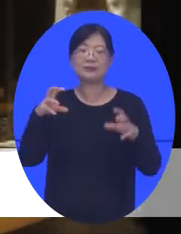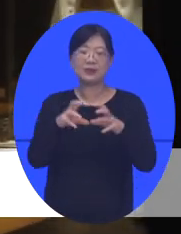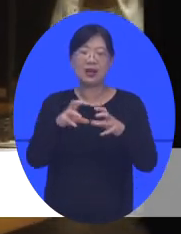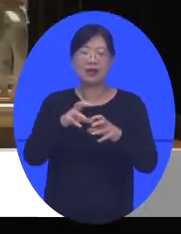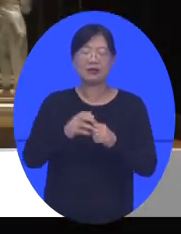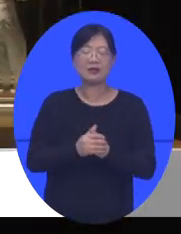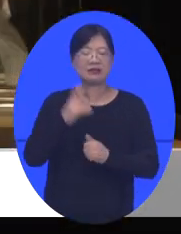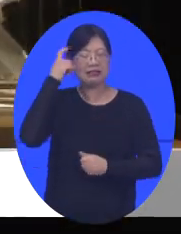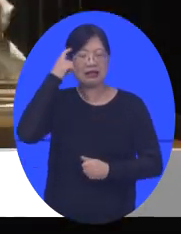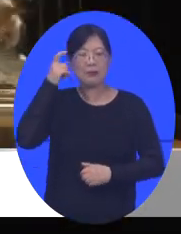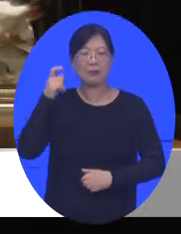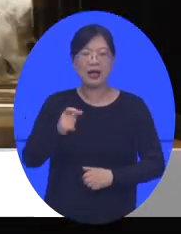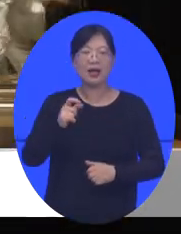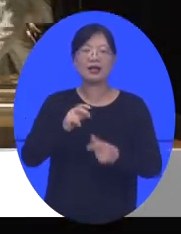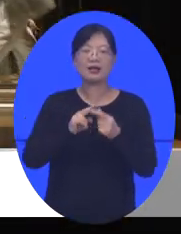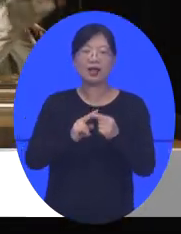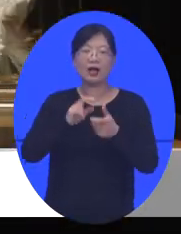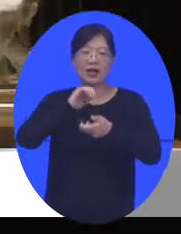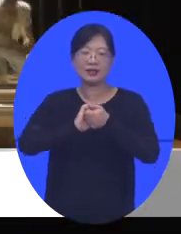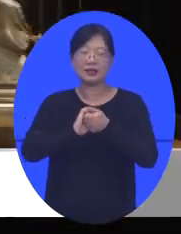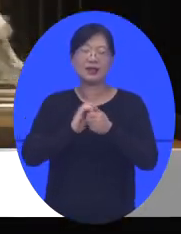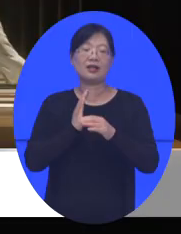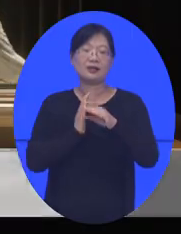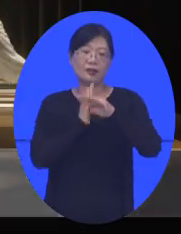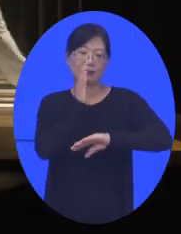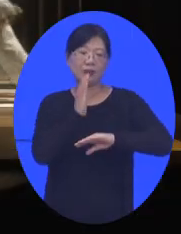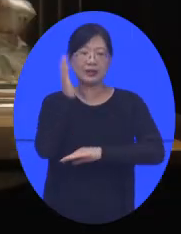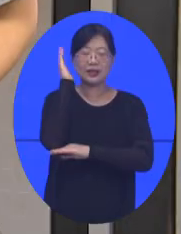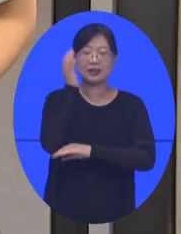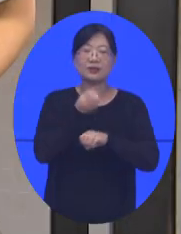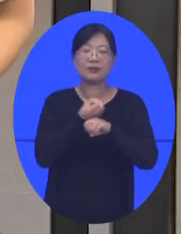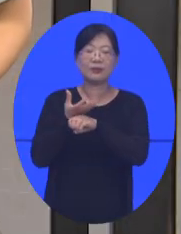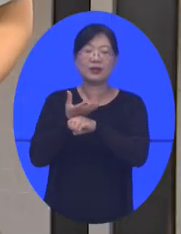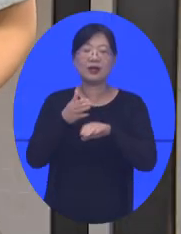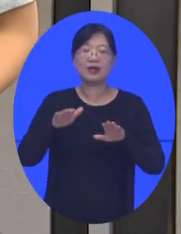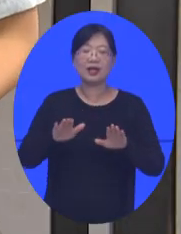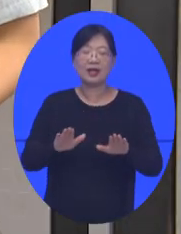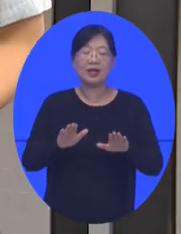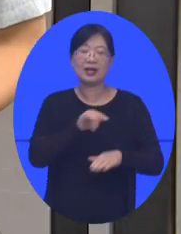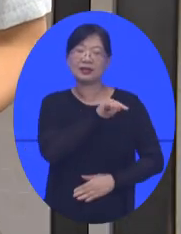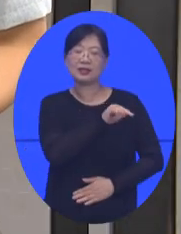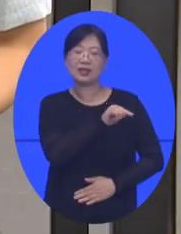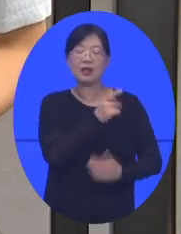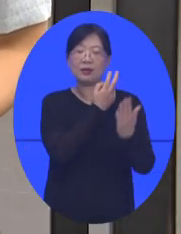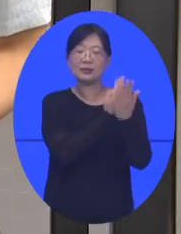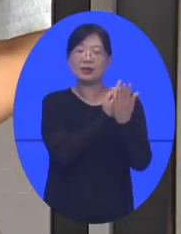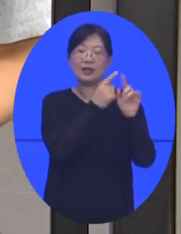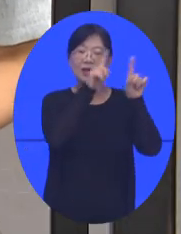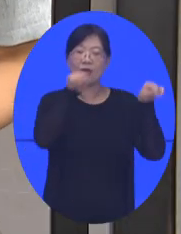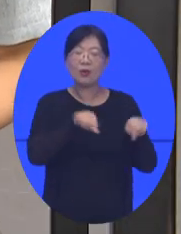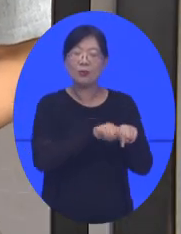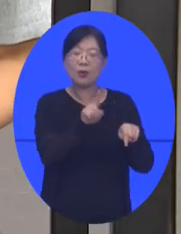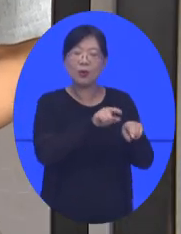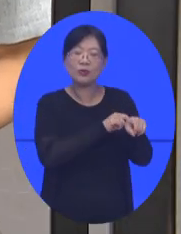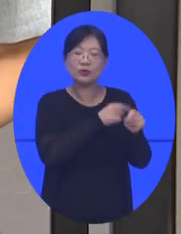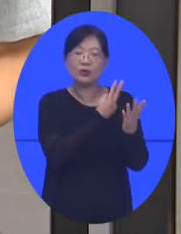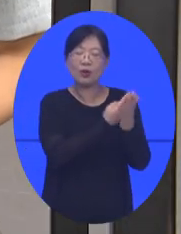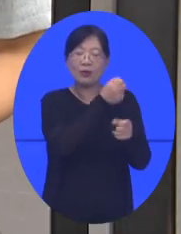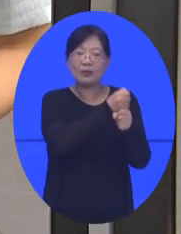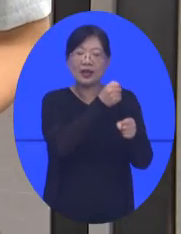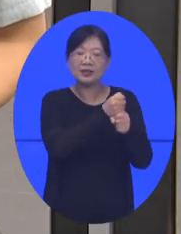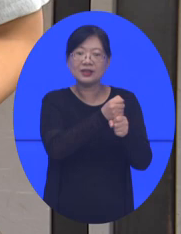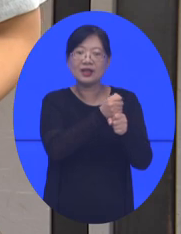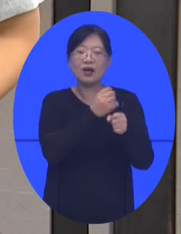고정관념과 한계, 그 너머의 이야기를 관객에게 전합니다. 오브제로 사용된 인피니티 미러입니다. 한쪽 면에 특수 거울을